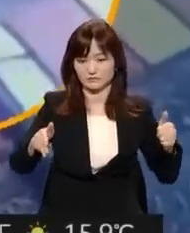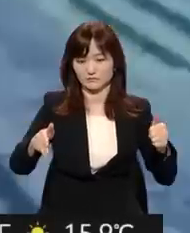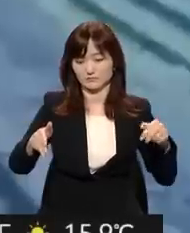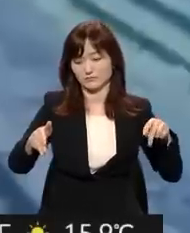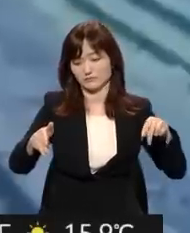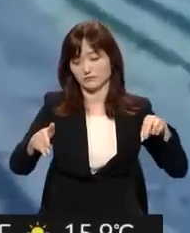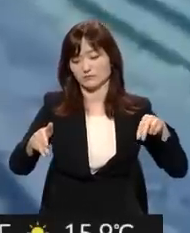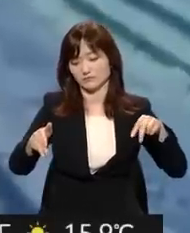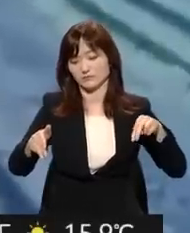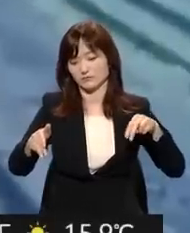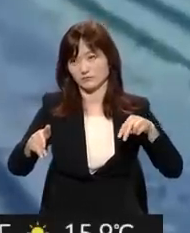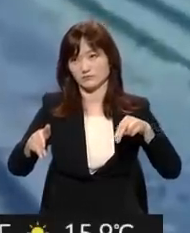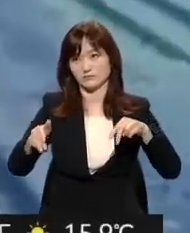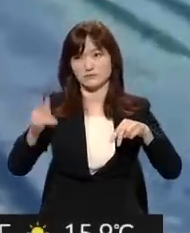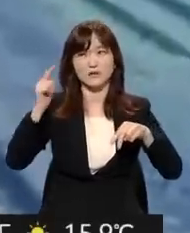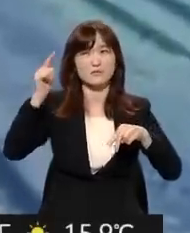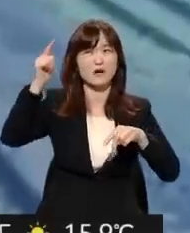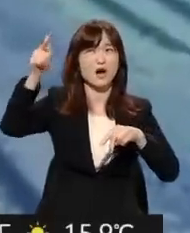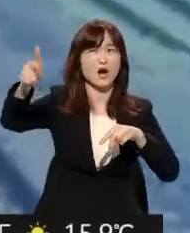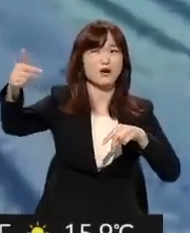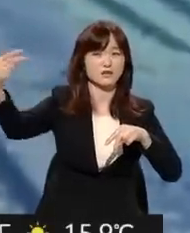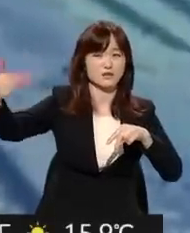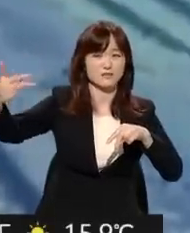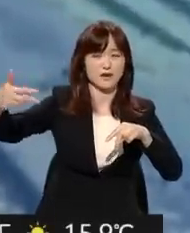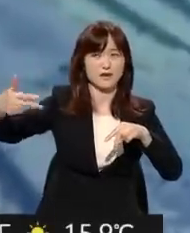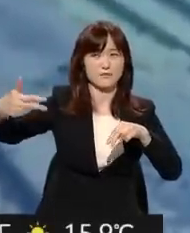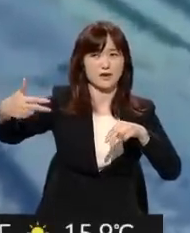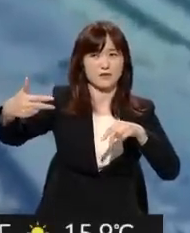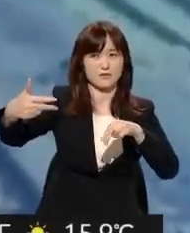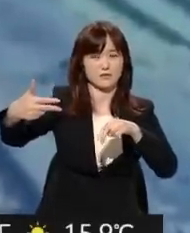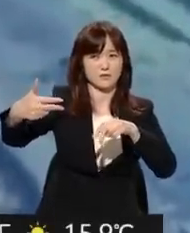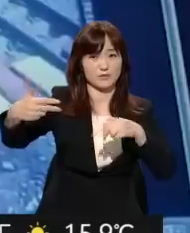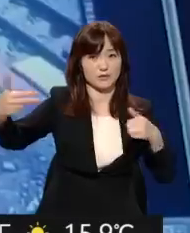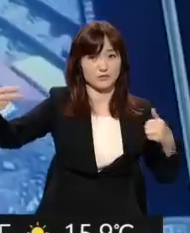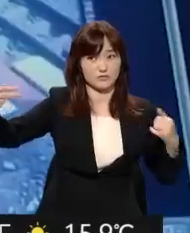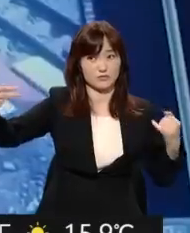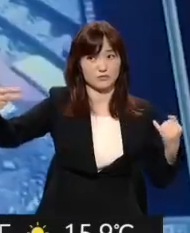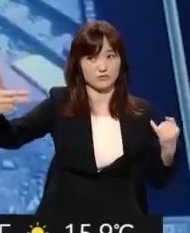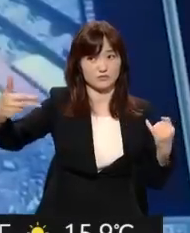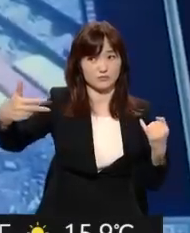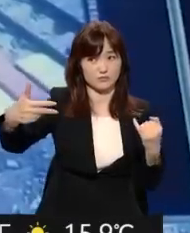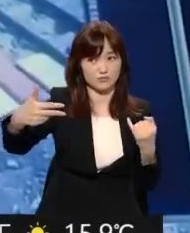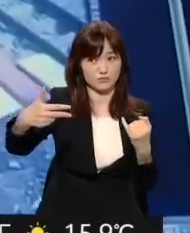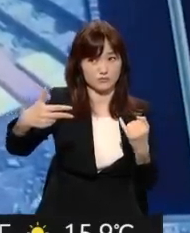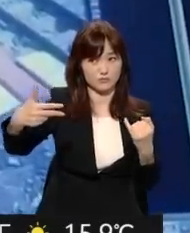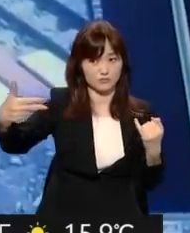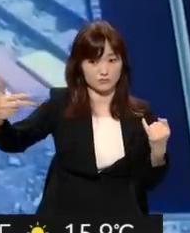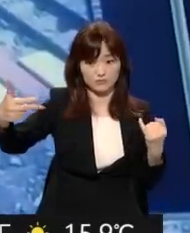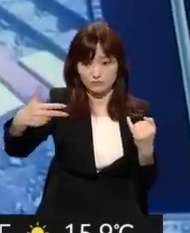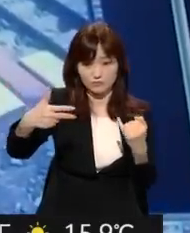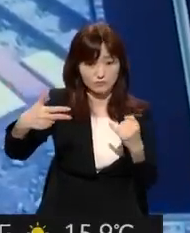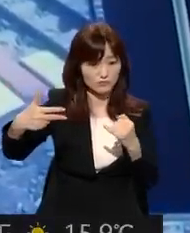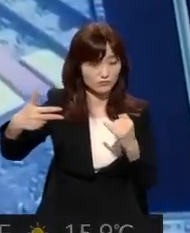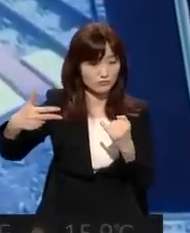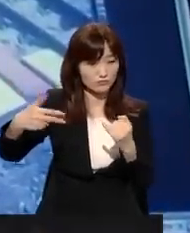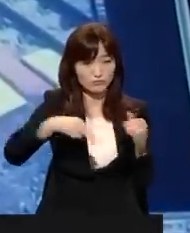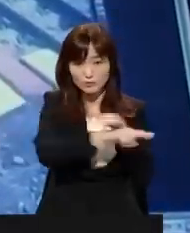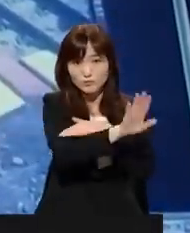기차가 아주 빠르게 달려오고 있었습니다. 행인은 이 기차가 코앞까지 왔는데도 피할 생각도 없어 보입니다.